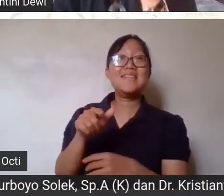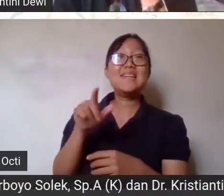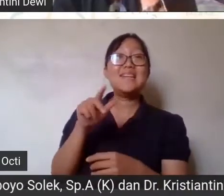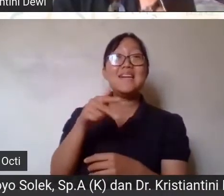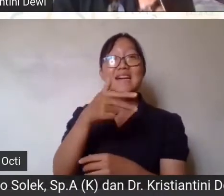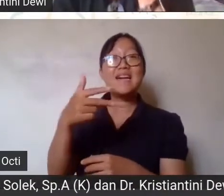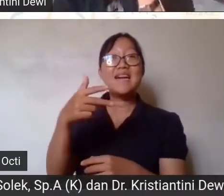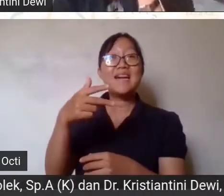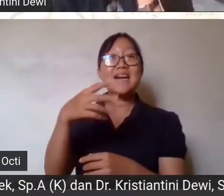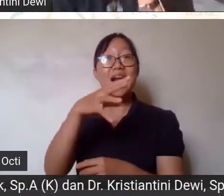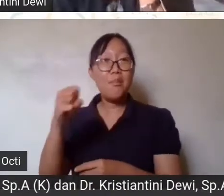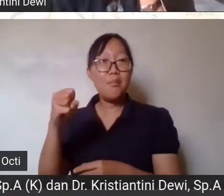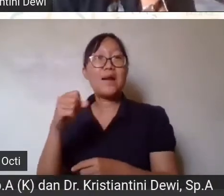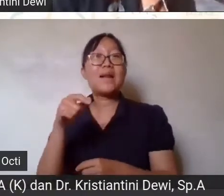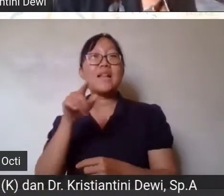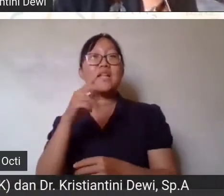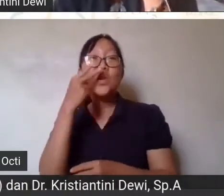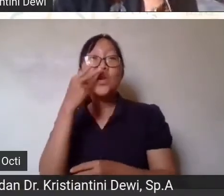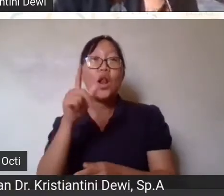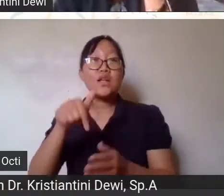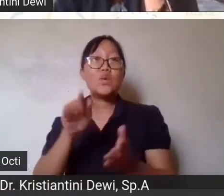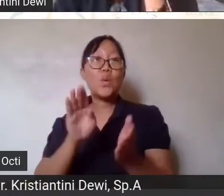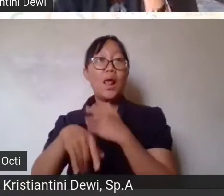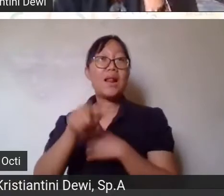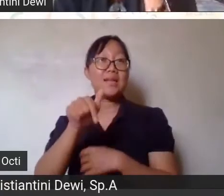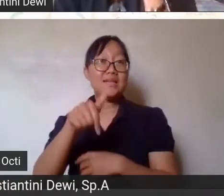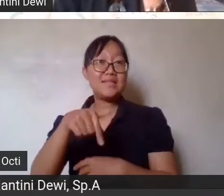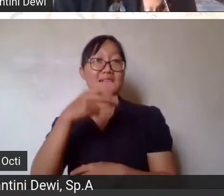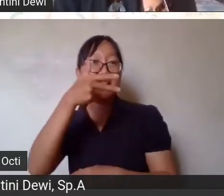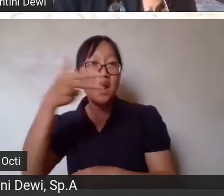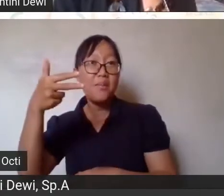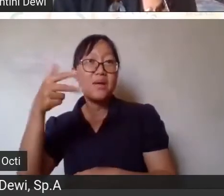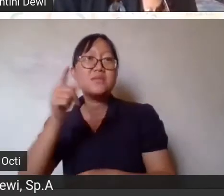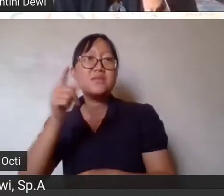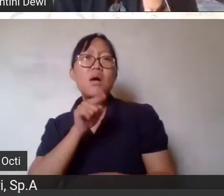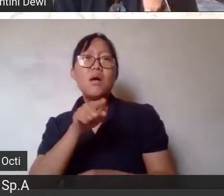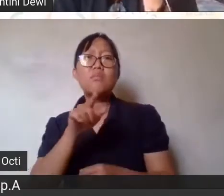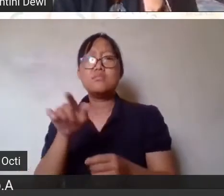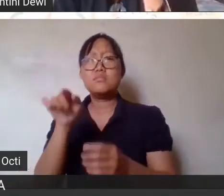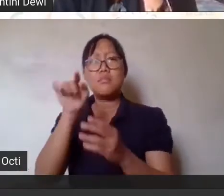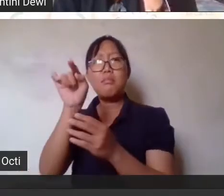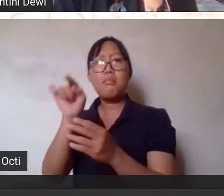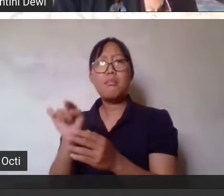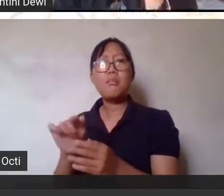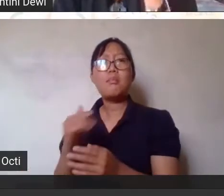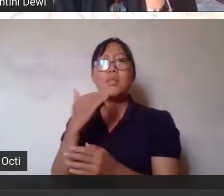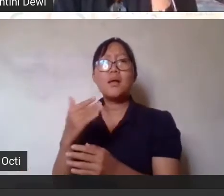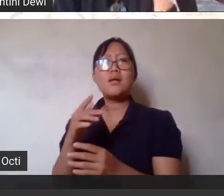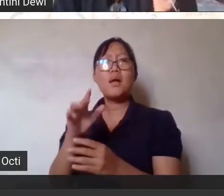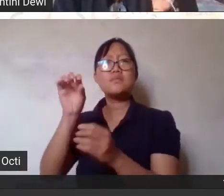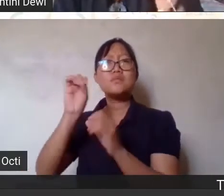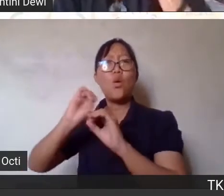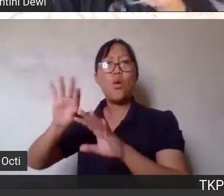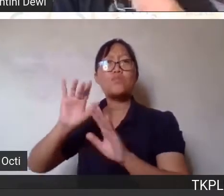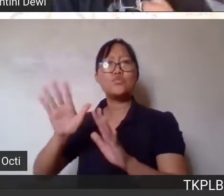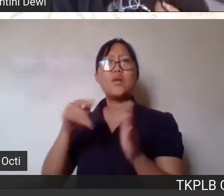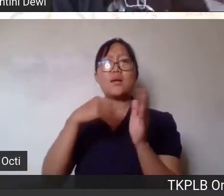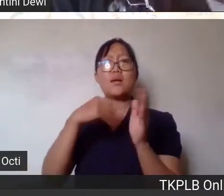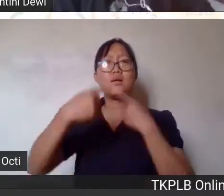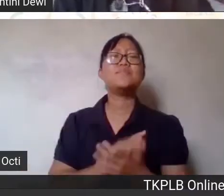sudah terjawab semuanya ini. Menarik sekali. Dr. Tian, Dr. Purboyo, ini menarik sekali ya diskusinya. Saya